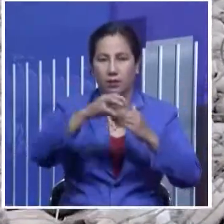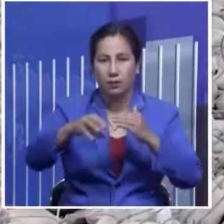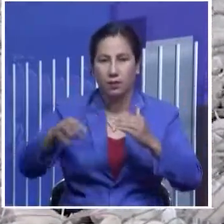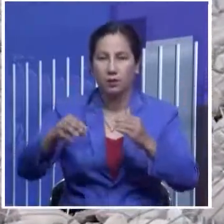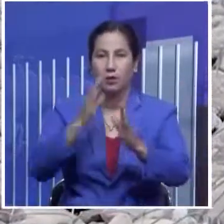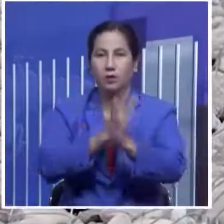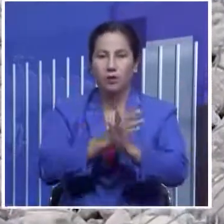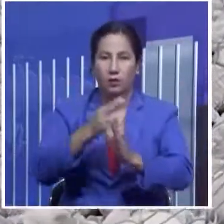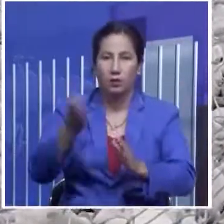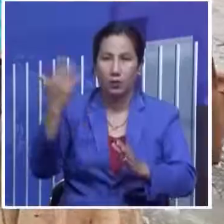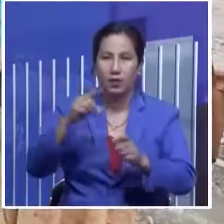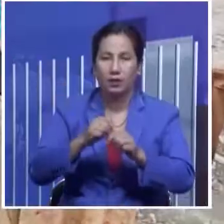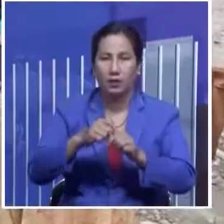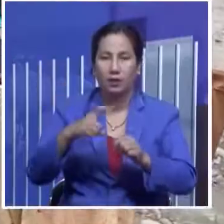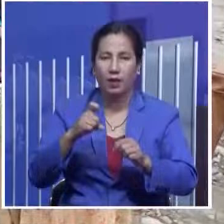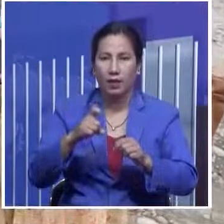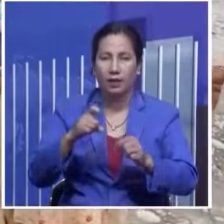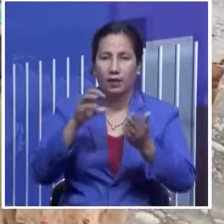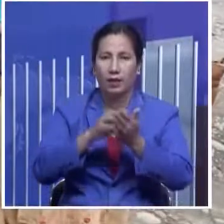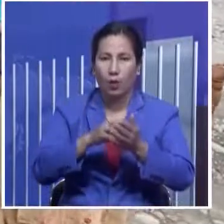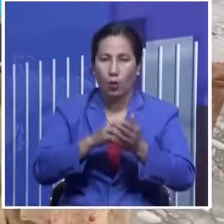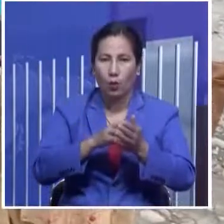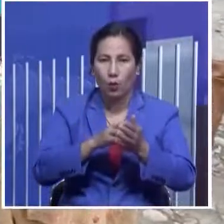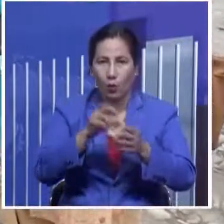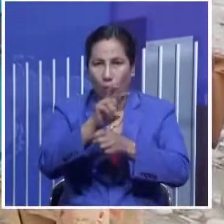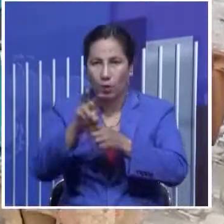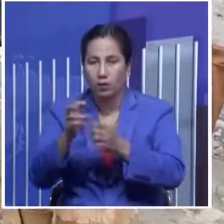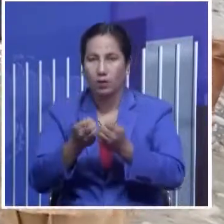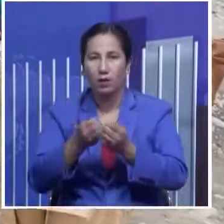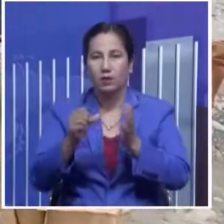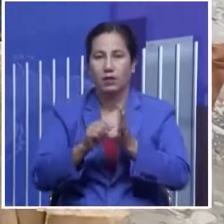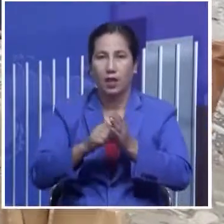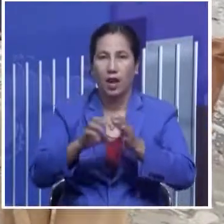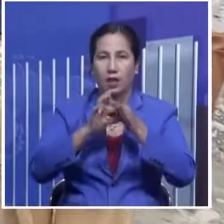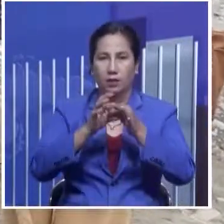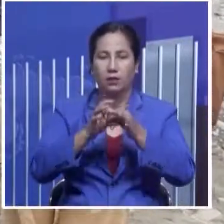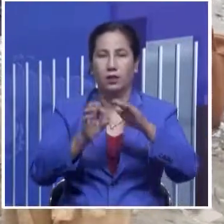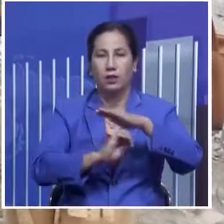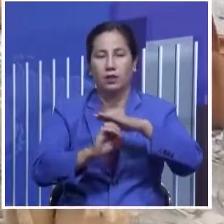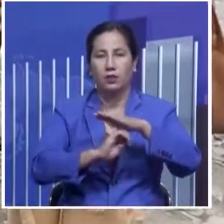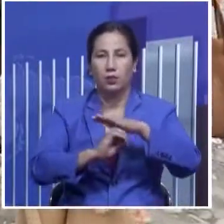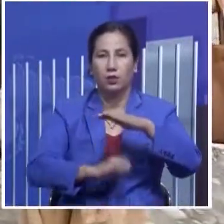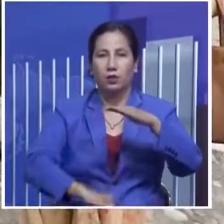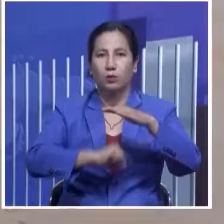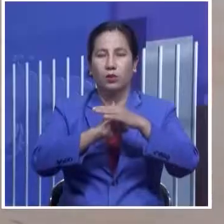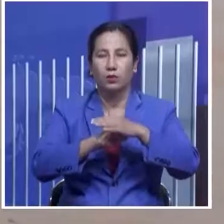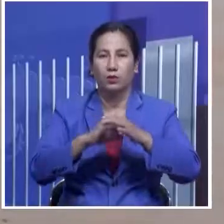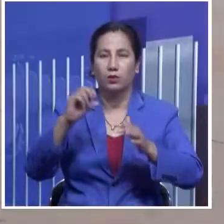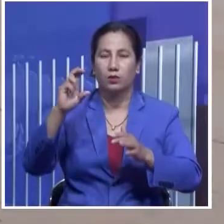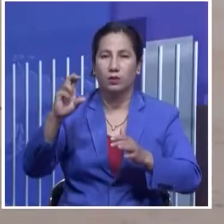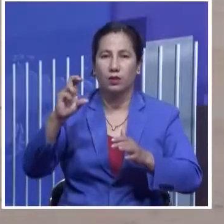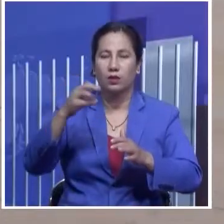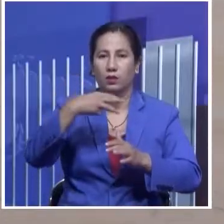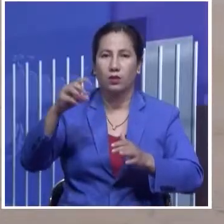जोखिममा रहेकाले पूर्व तयारीका लागि स्थलगत अनुगमन गरिएको जिल्ला समन्वय समितिका प्रमुख दुर्गा पोहराको भनाइ छ।